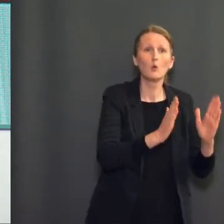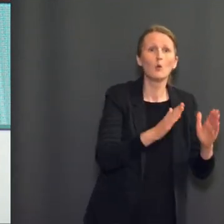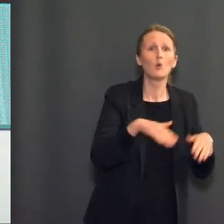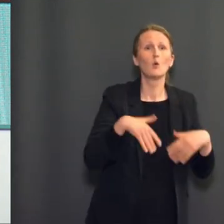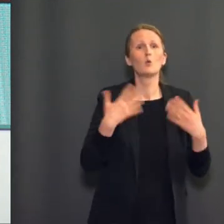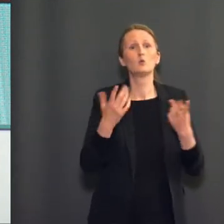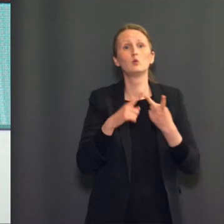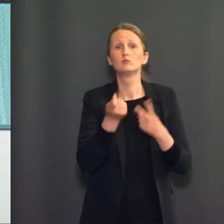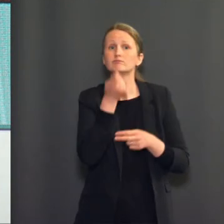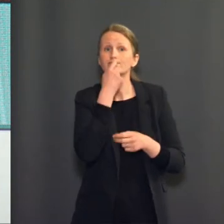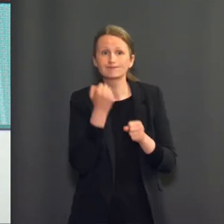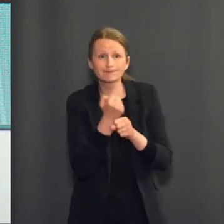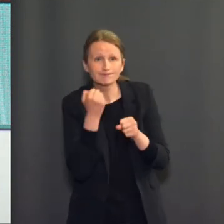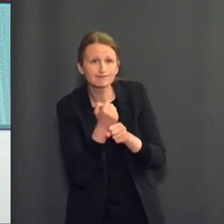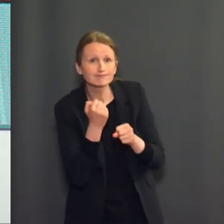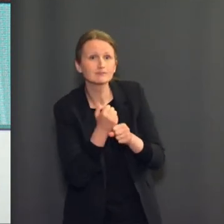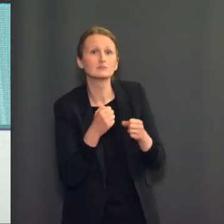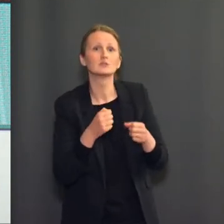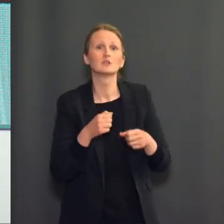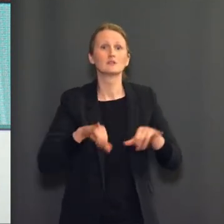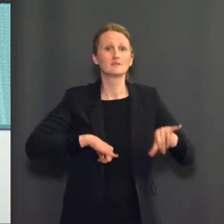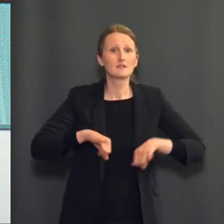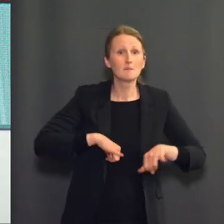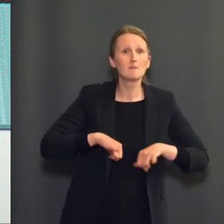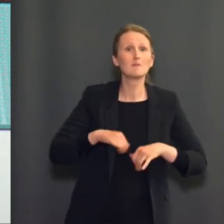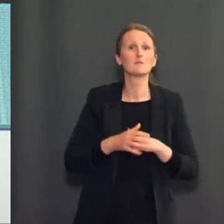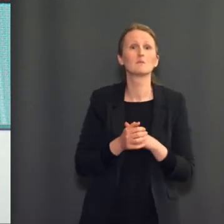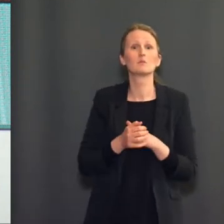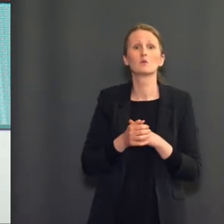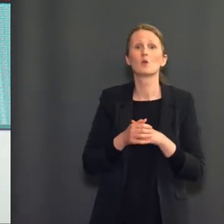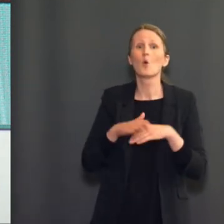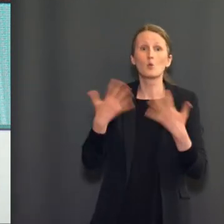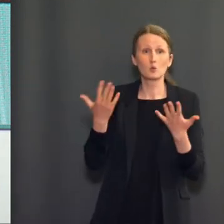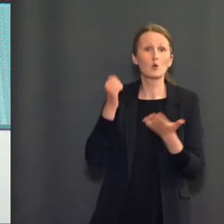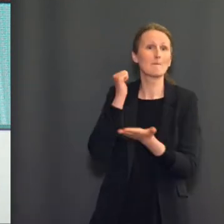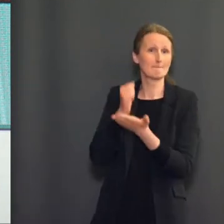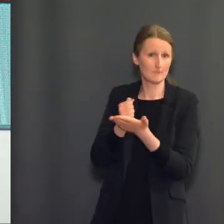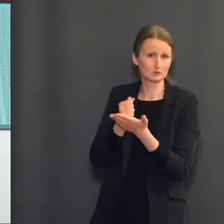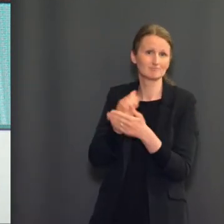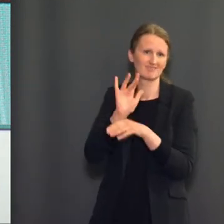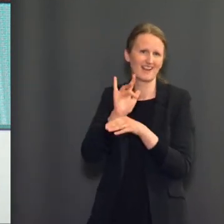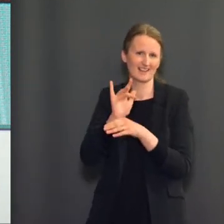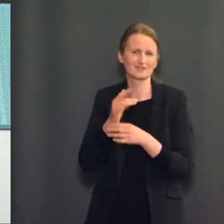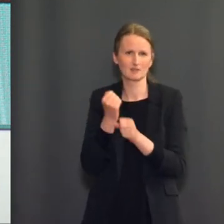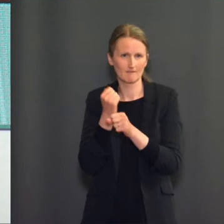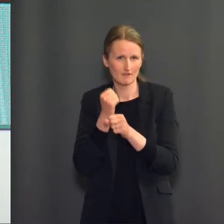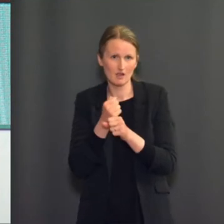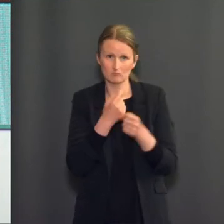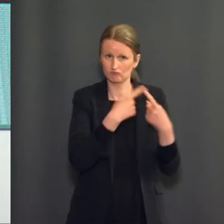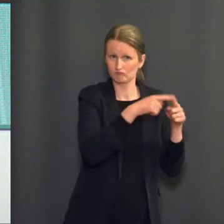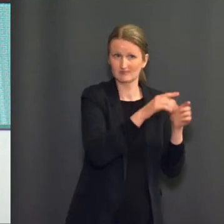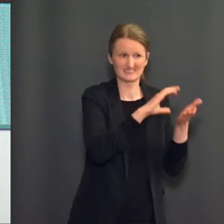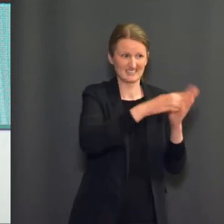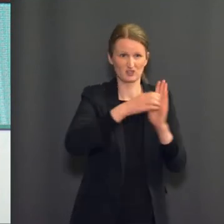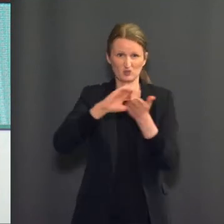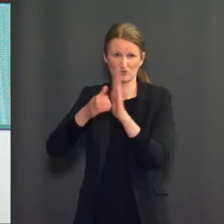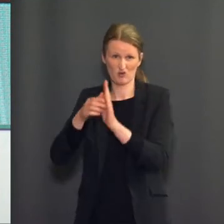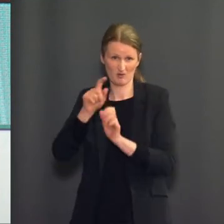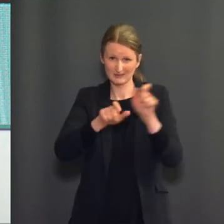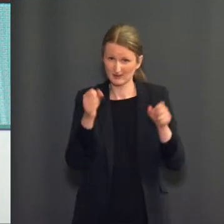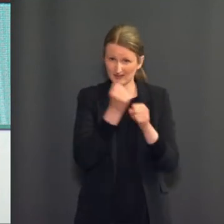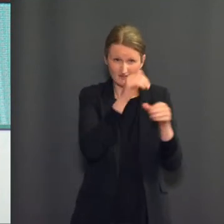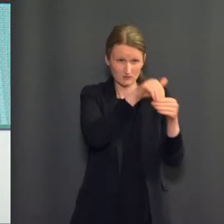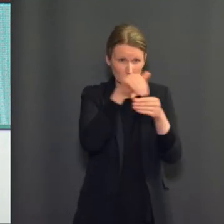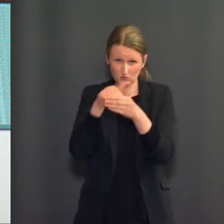la distribution de courriers, où les contacts étroits peuvent être difficilement évités. Ces